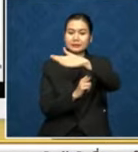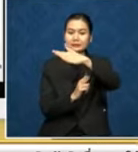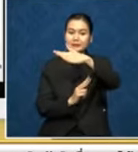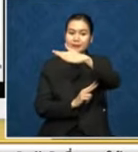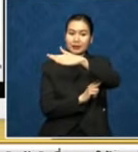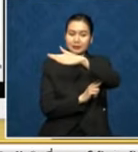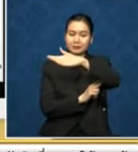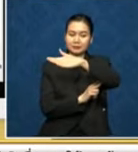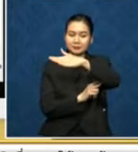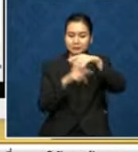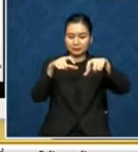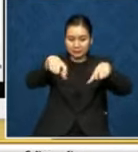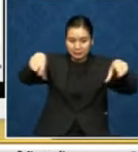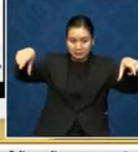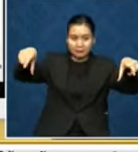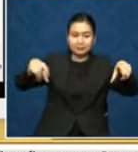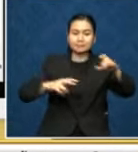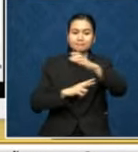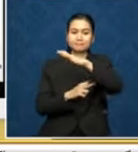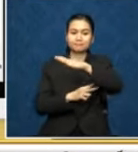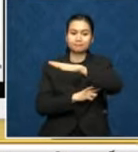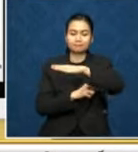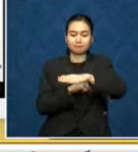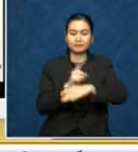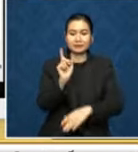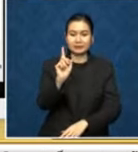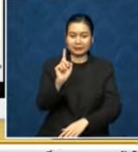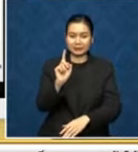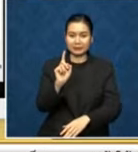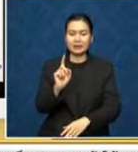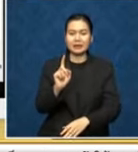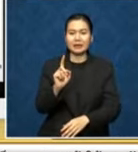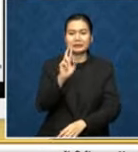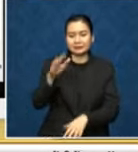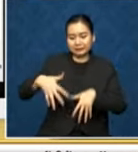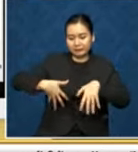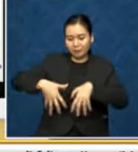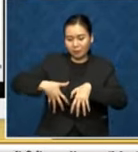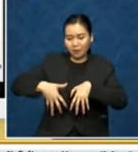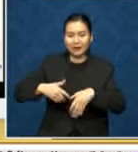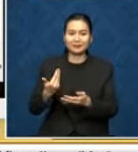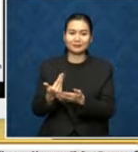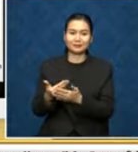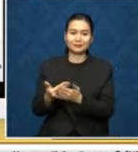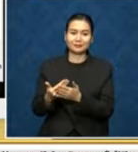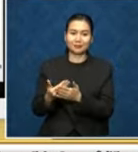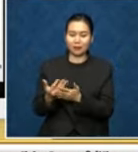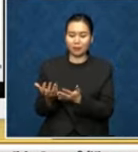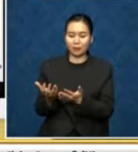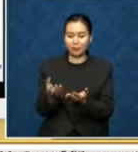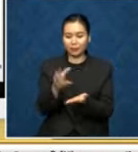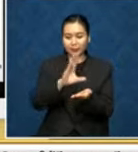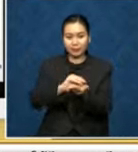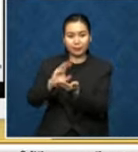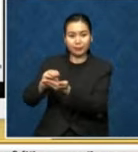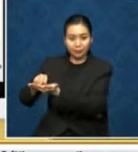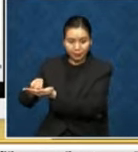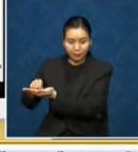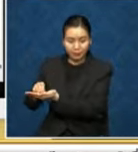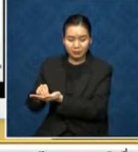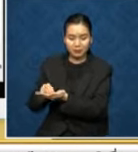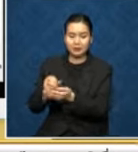บนะครับตำบลทรายขาวอำเภอวังสะพุงนะครับเนื่องด้วยสะพานแห่งนี้นะครับชาวบ้านนะครับได้สมทบร่วมเงินกันนะครับในการสร้